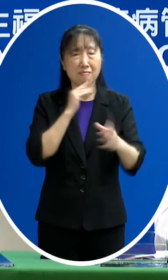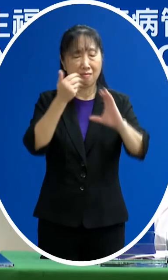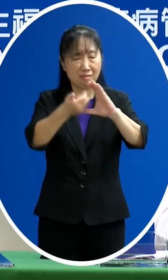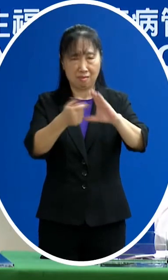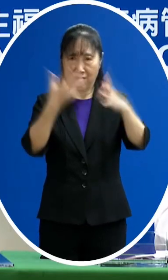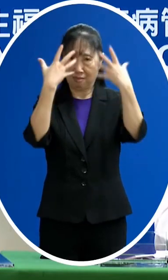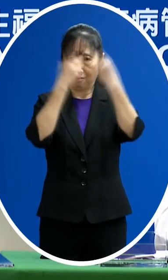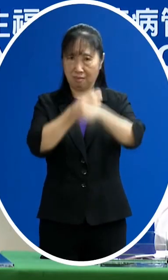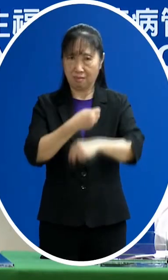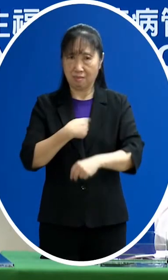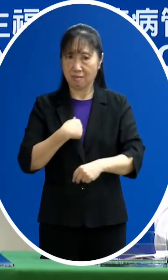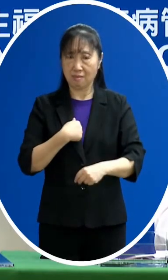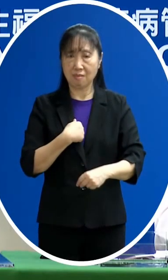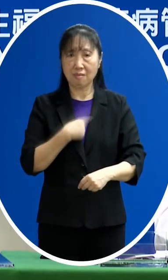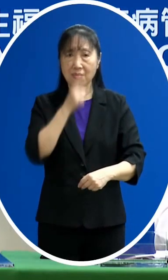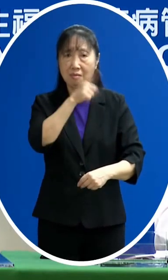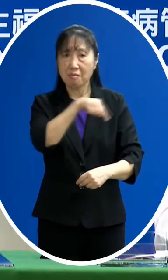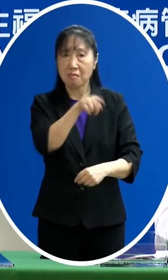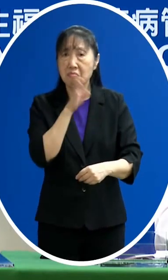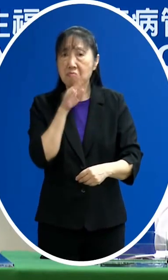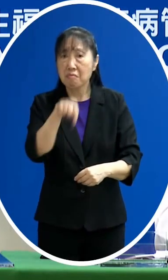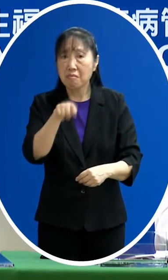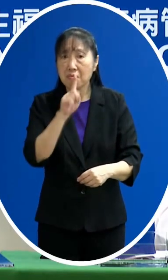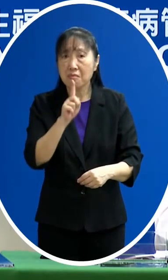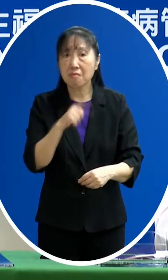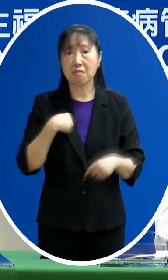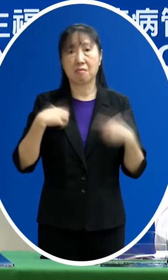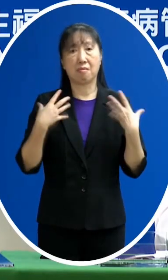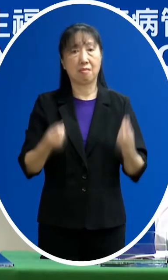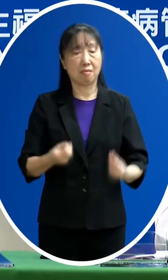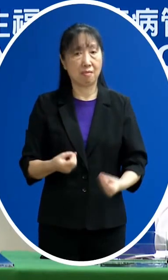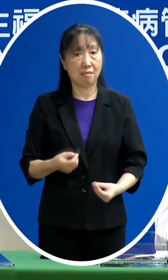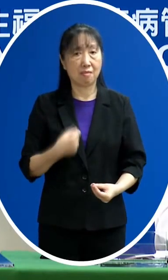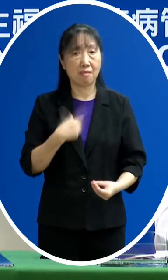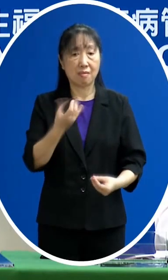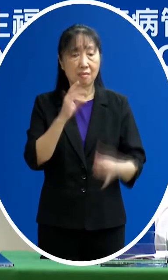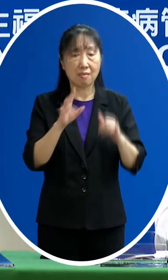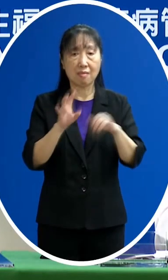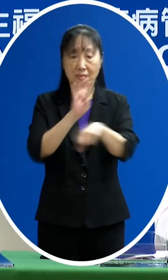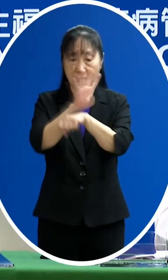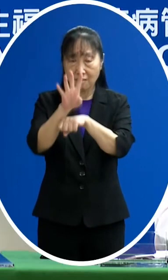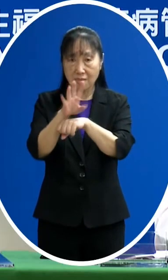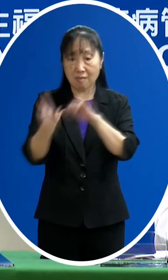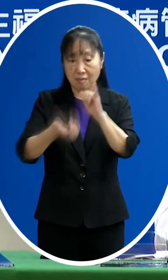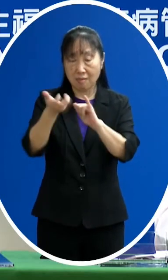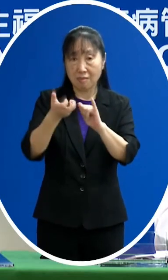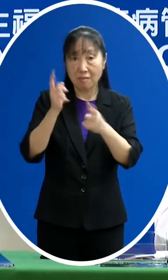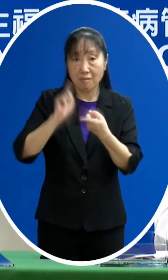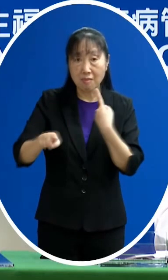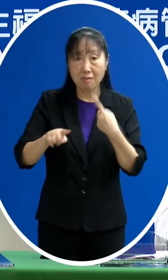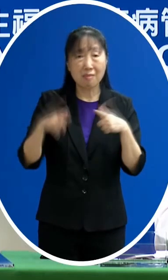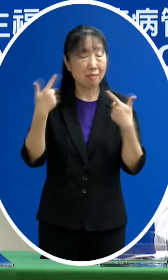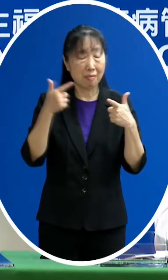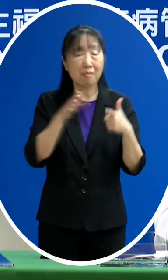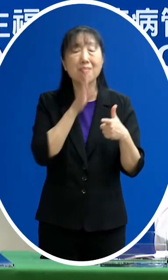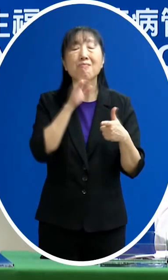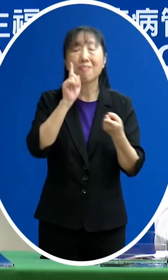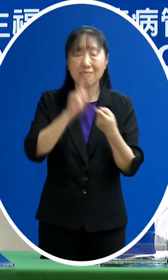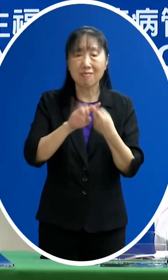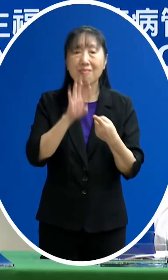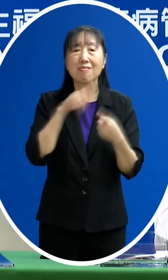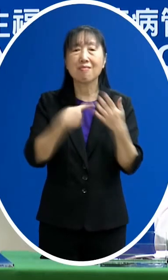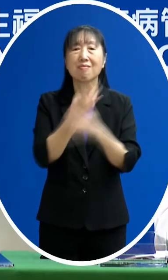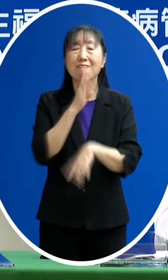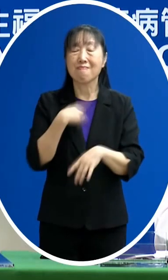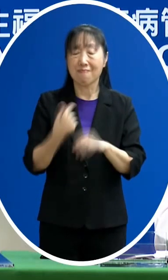有一点误解，就是说我们并不是说24小时以内火化的人是错的，没有，那是对的，因为我们希望它速度快，只是我们